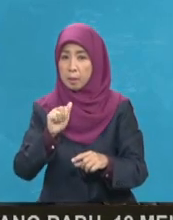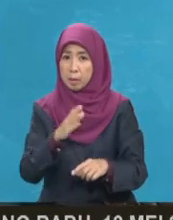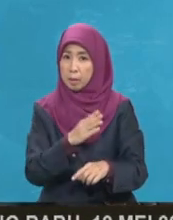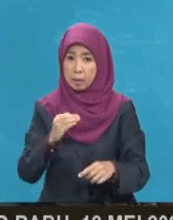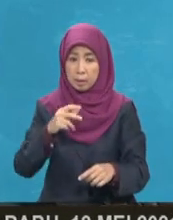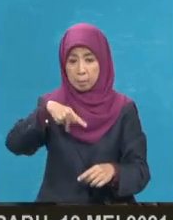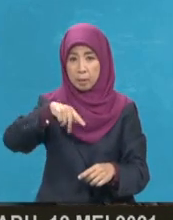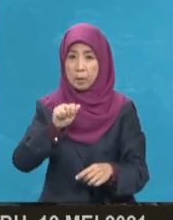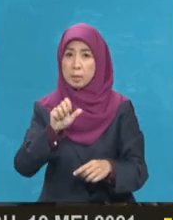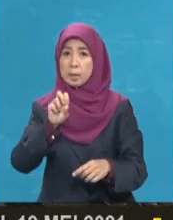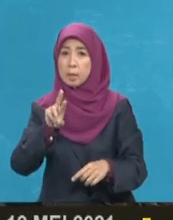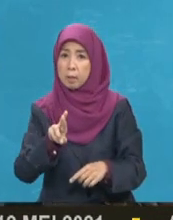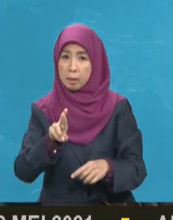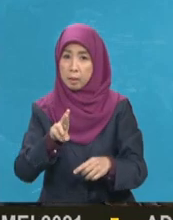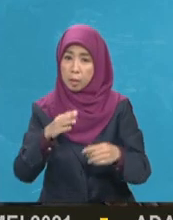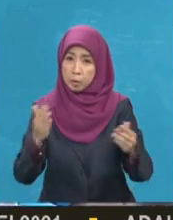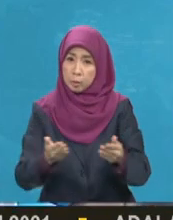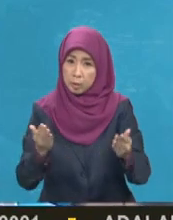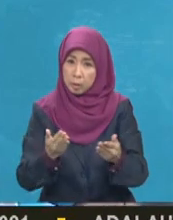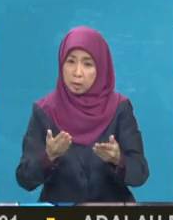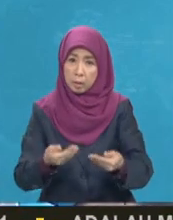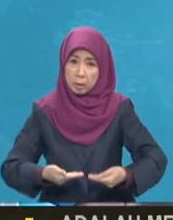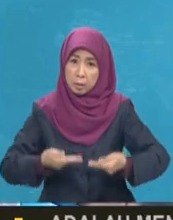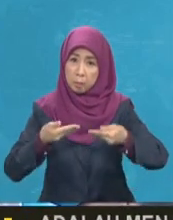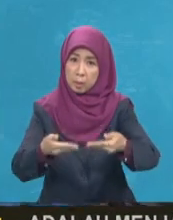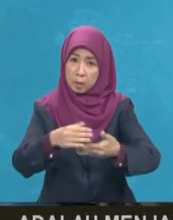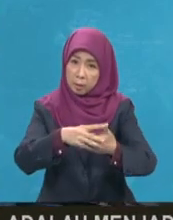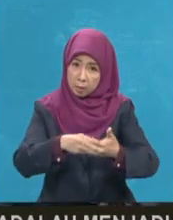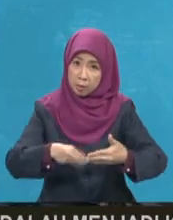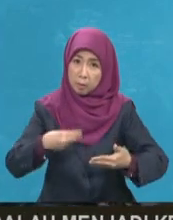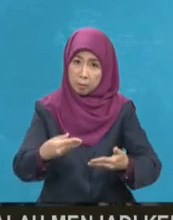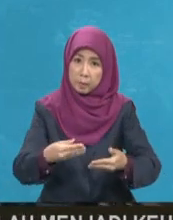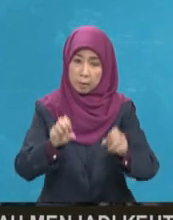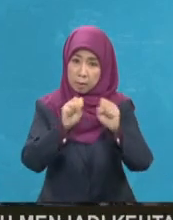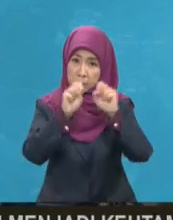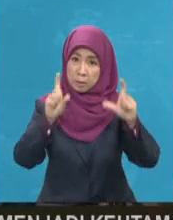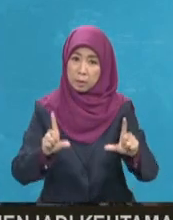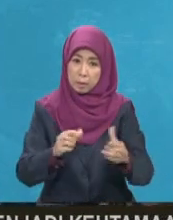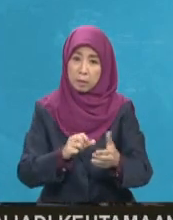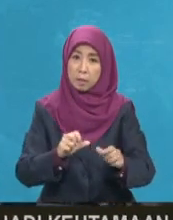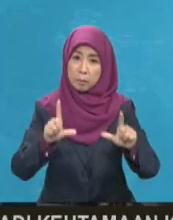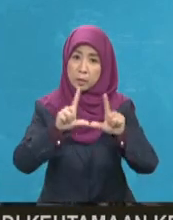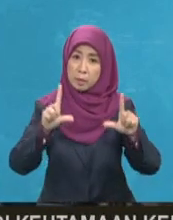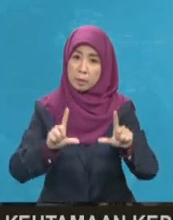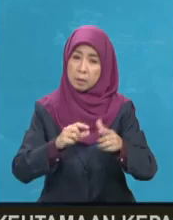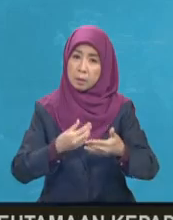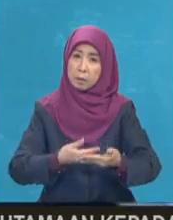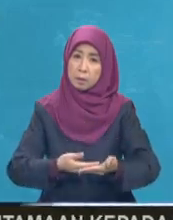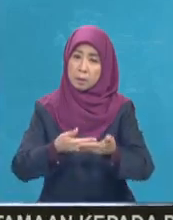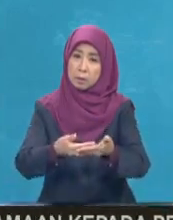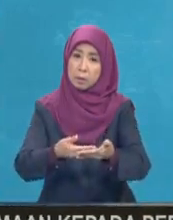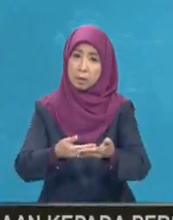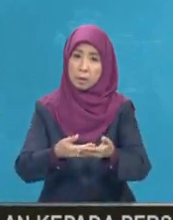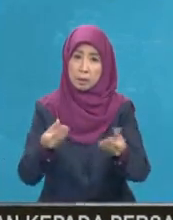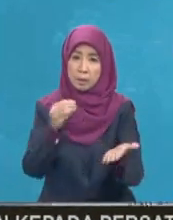juga menerima hadiah galakan dibawa skim tersebut majelis penyampaian sumbangan berlangsung pagi tadi di